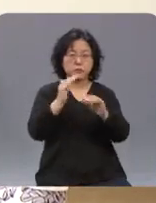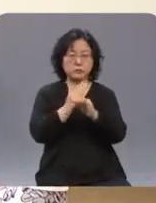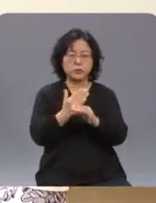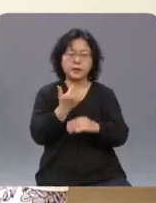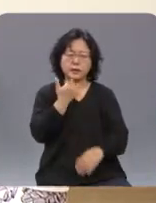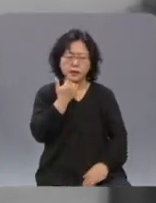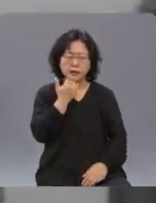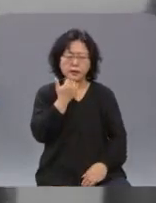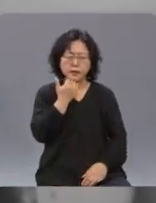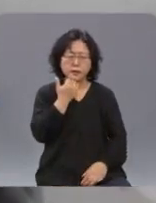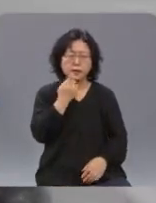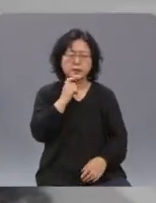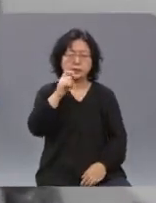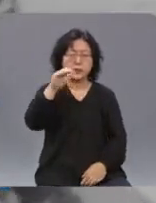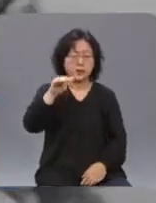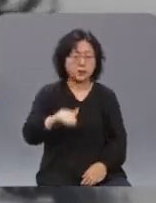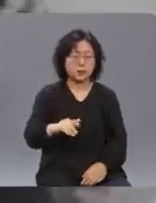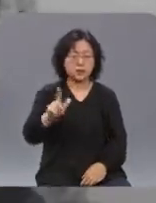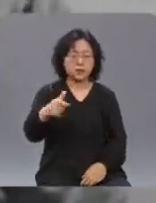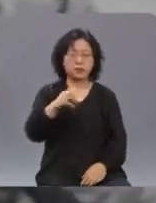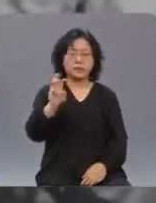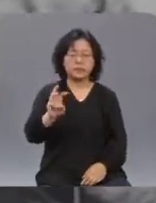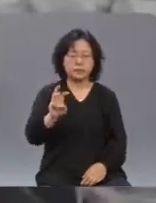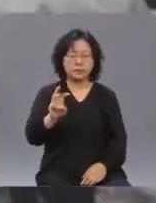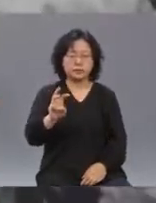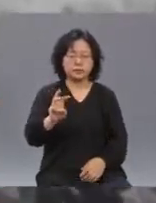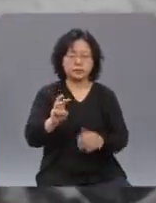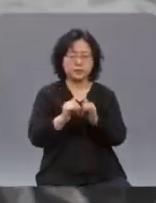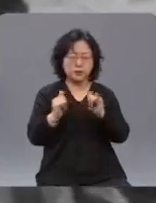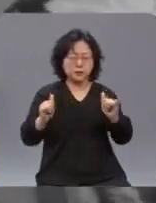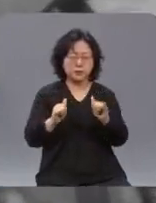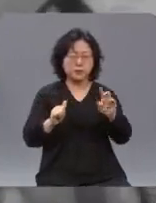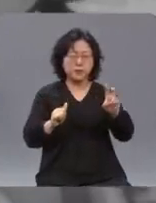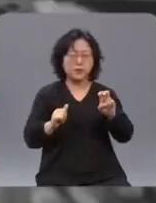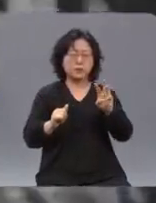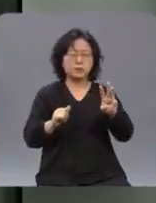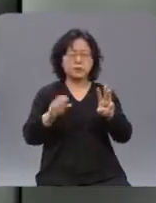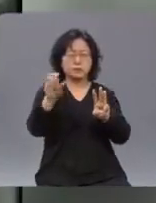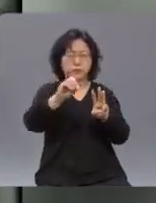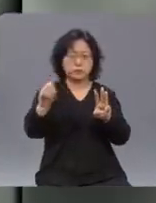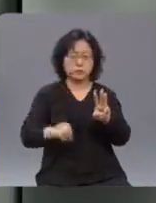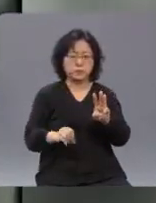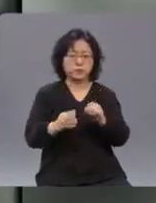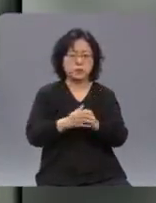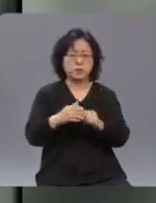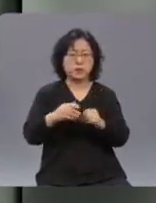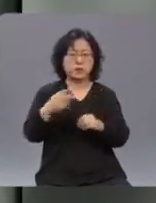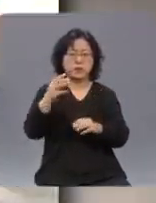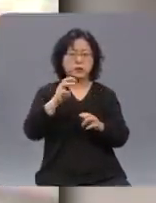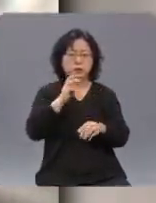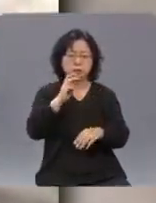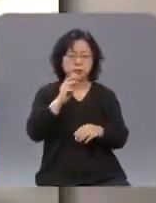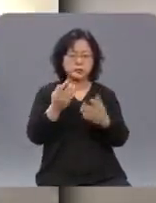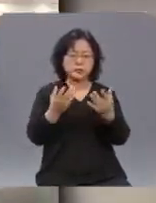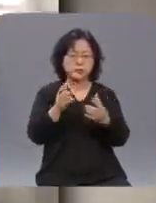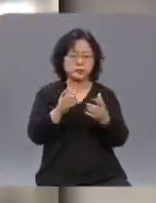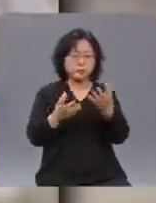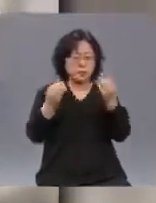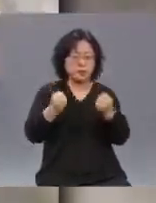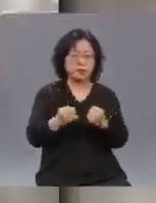나이대별로는 10대 이하가 600 30명으로 24%를 차지했습니다이는 30대보다 많은